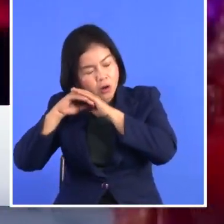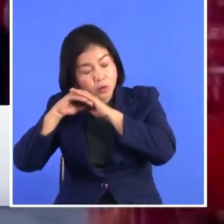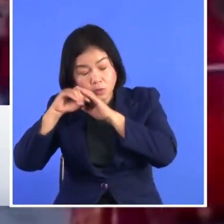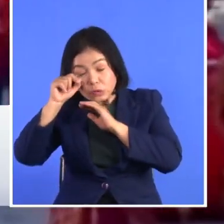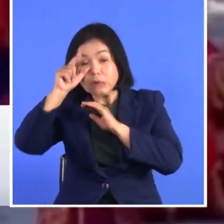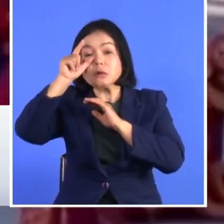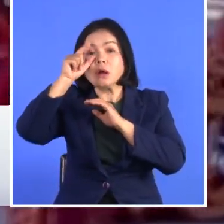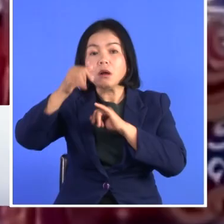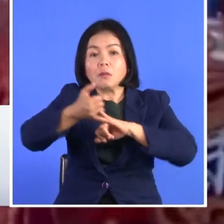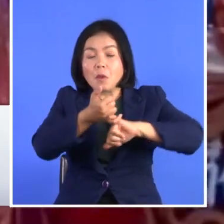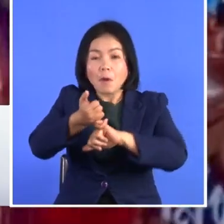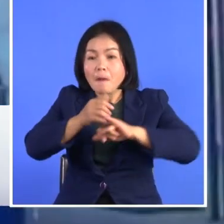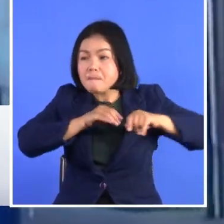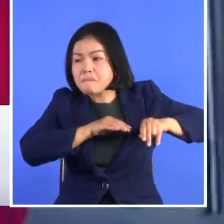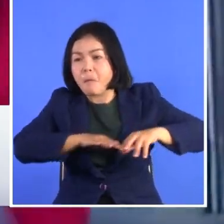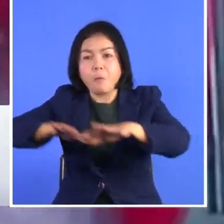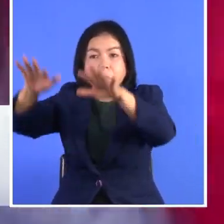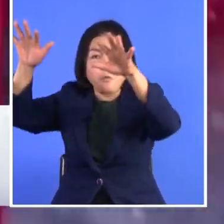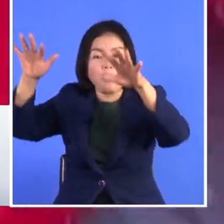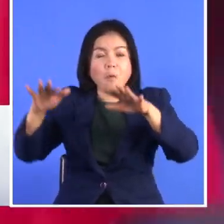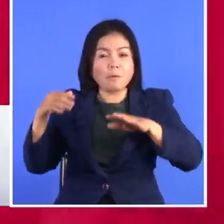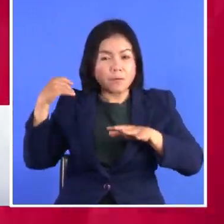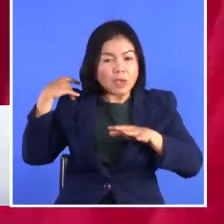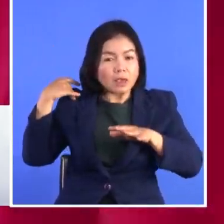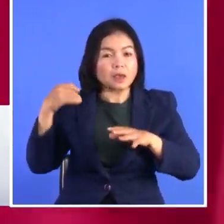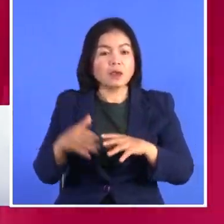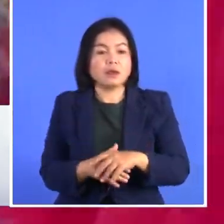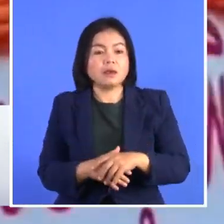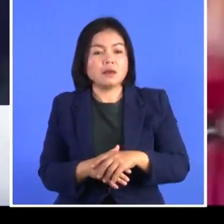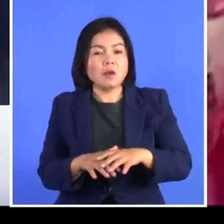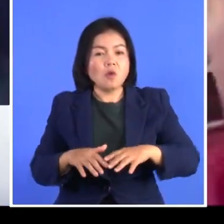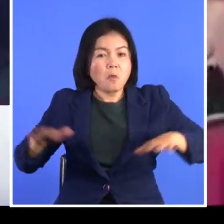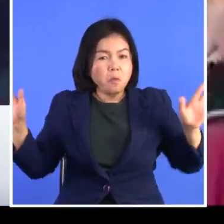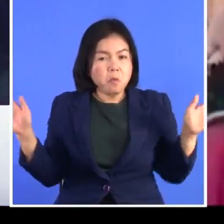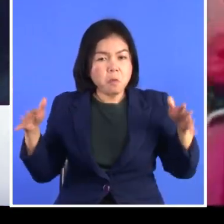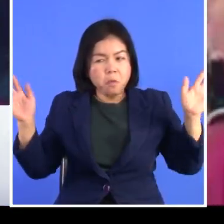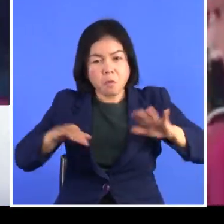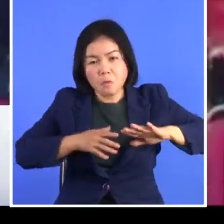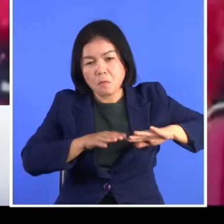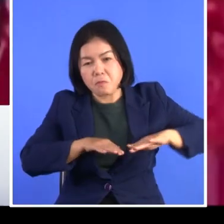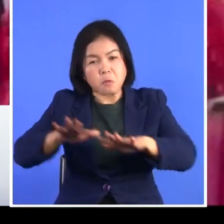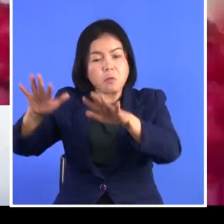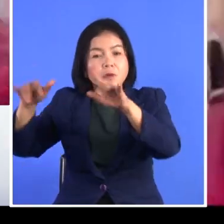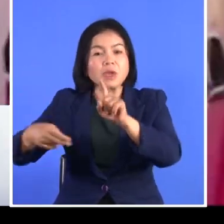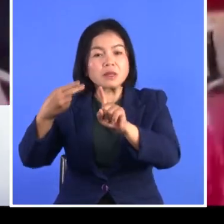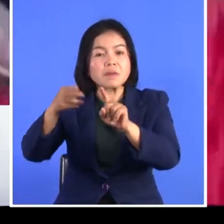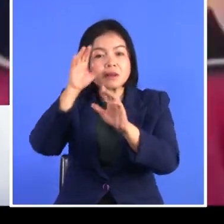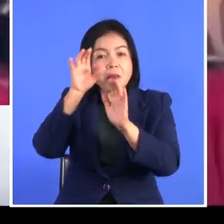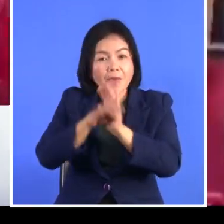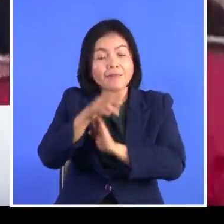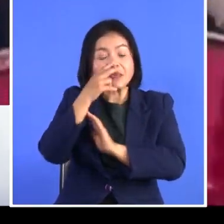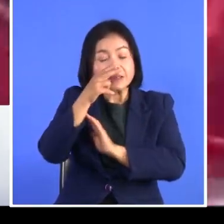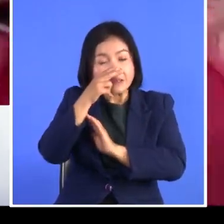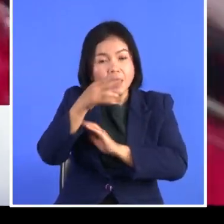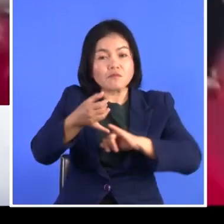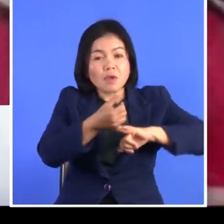ใหญ่เนี่ยก็เรียบร้อยฮะค้างคาวตื่นออกมาแล้วก็บินปั๊บๆๆๆๆเป็นหมื่นตัวก็เลยได้ภาพเมื่อสักครู่นี้แล้วก็ภา